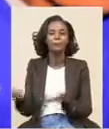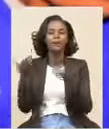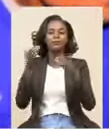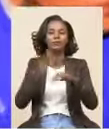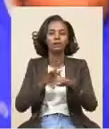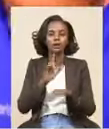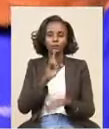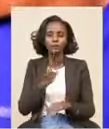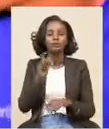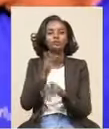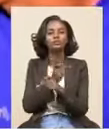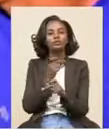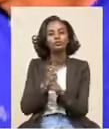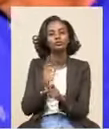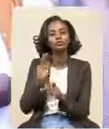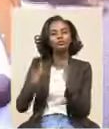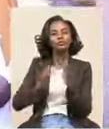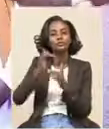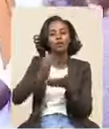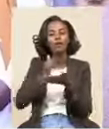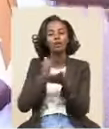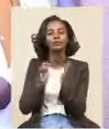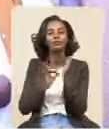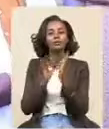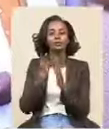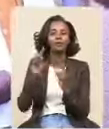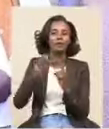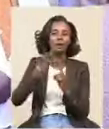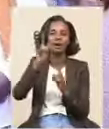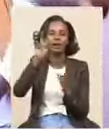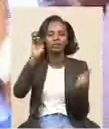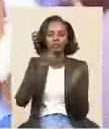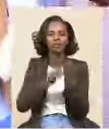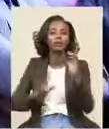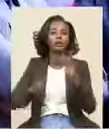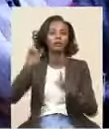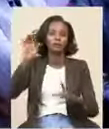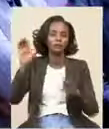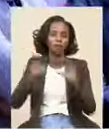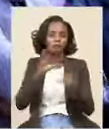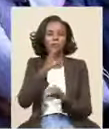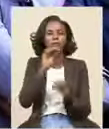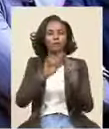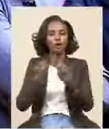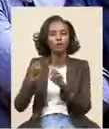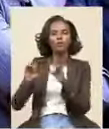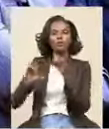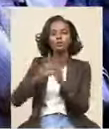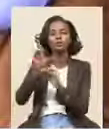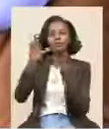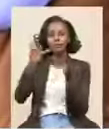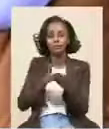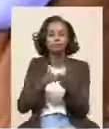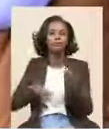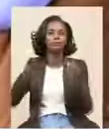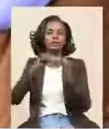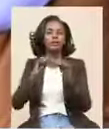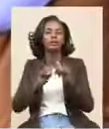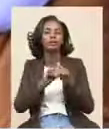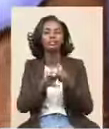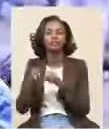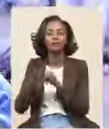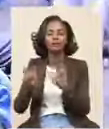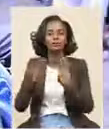ነው። ድርጅቱ በቀጣይ የተረጂዎችን ቁጥር ወደ 20,000 ከፍ ለማድረግና በተለያዩ የክልል ከተሞች ተጨማሪ